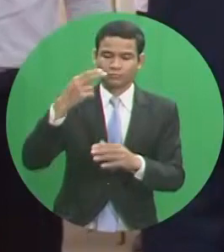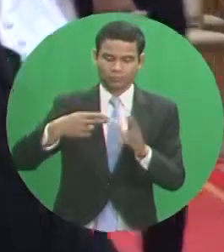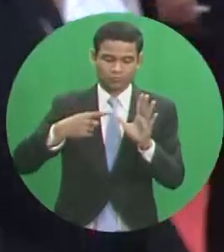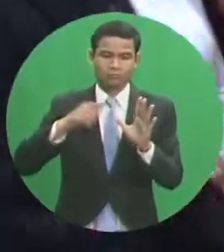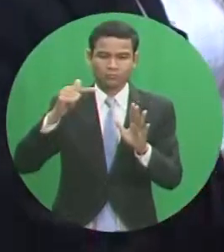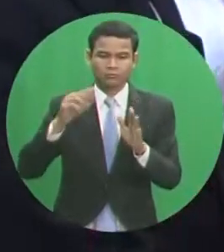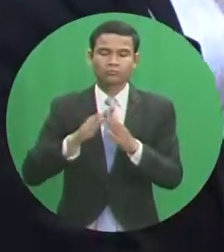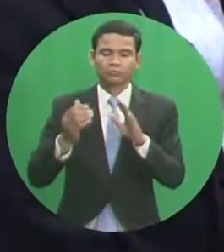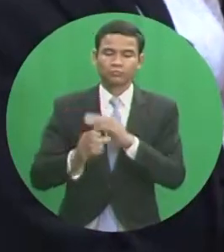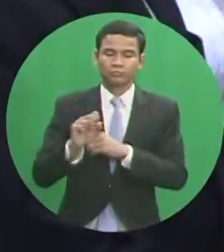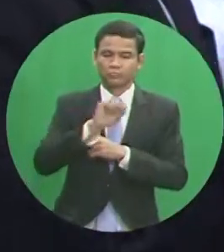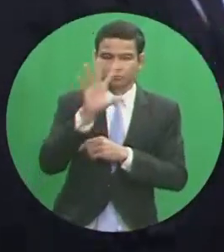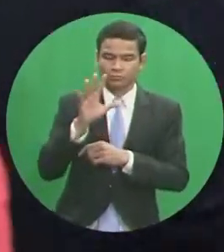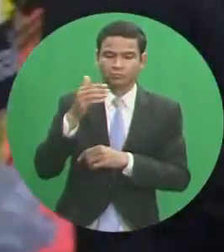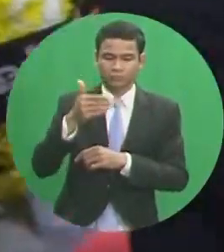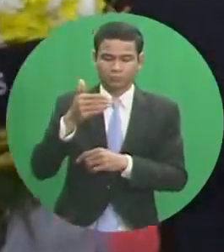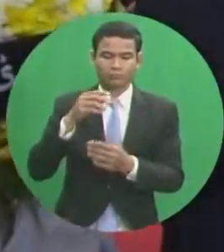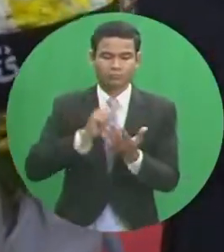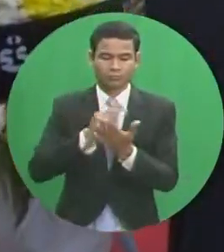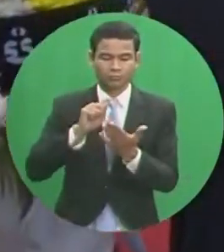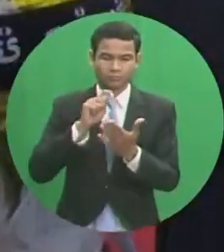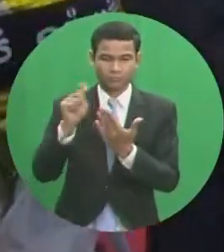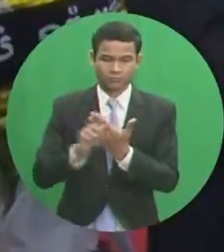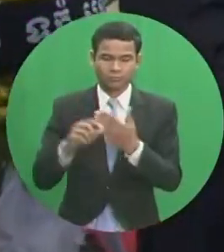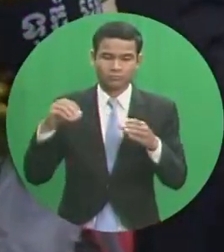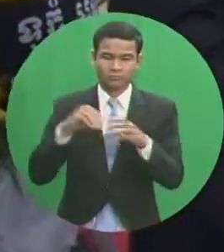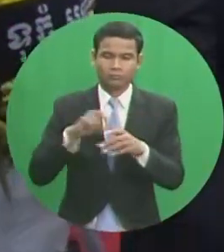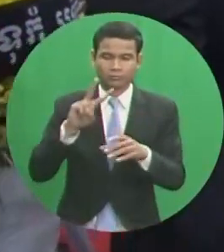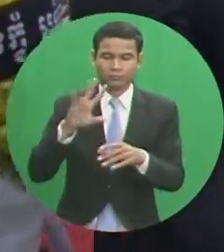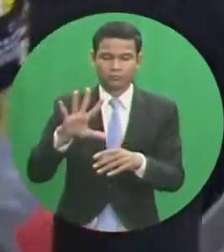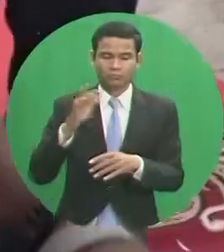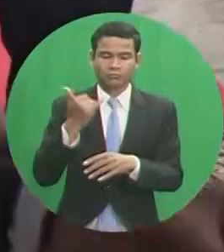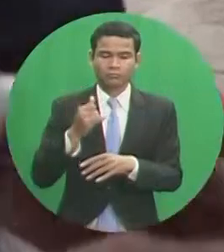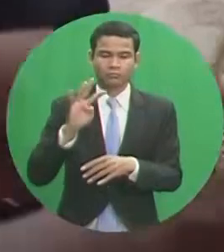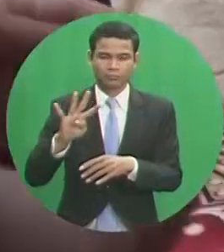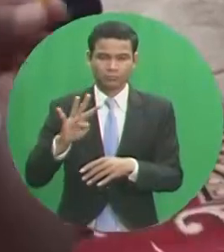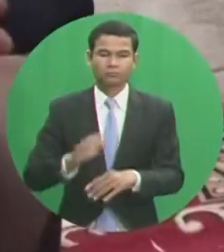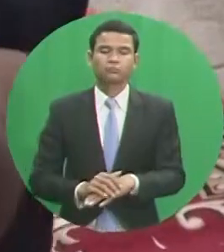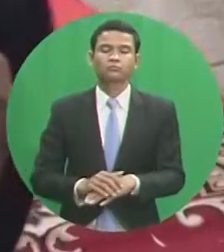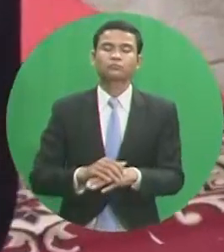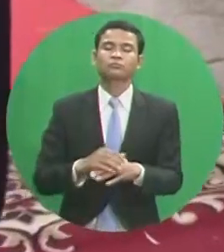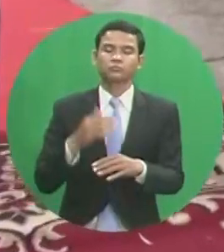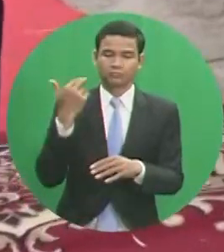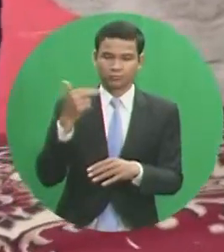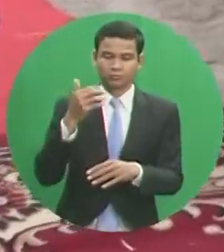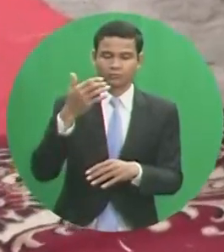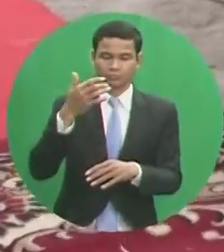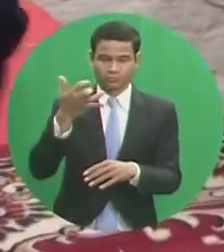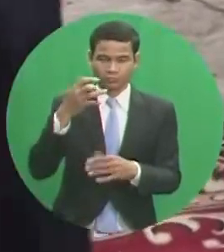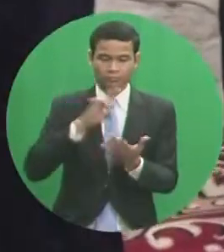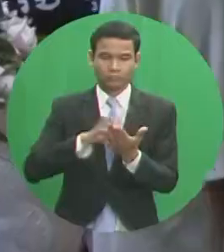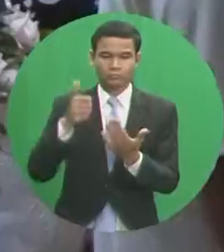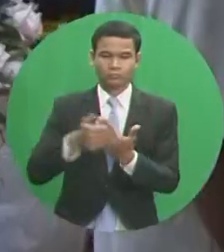ดปรำบุญเรศคายผกุลชนำจุดโตสะปนสักราชปีป้อนปรำเรยหกสบุญตระทายตีปรำปี